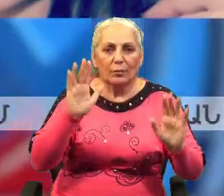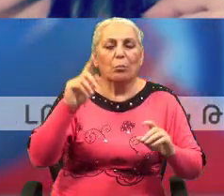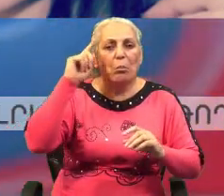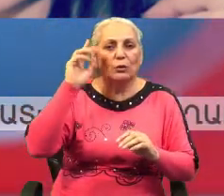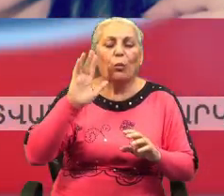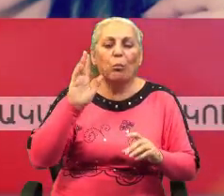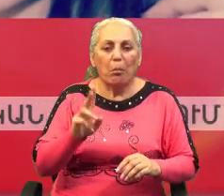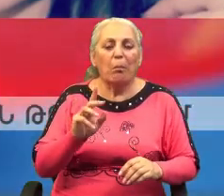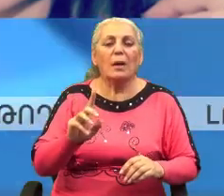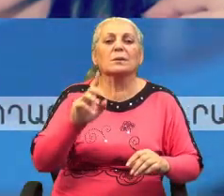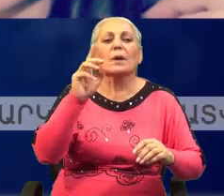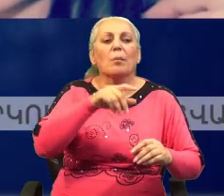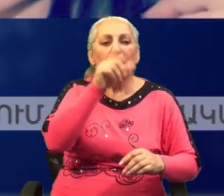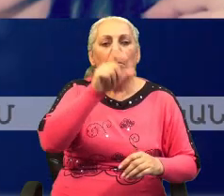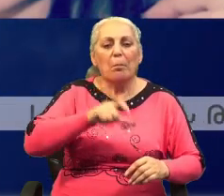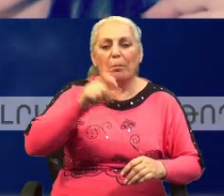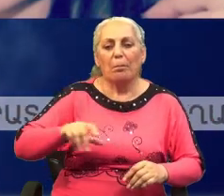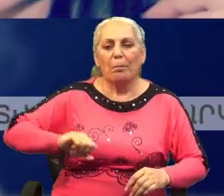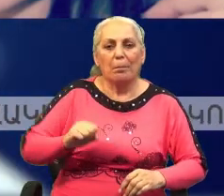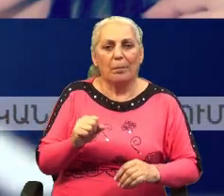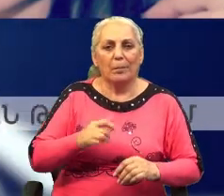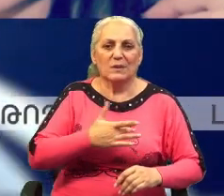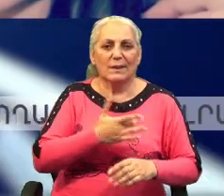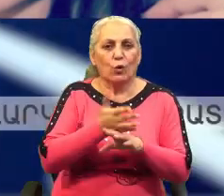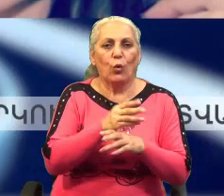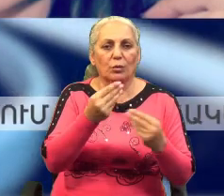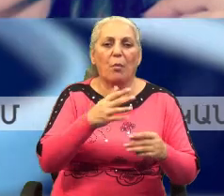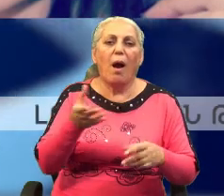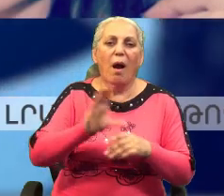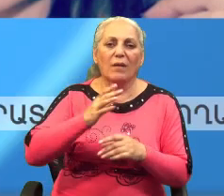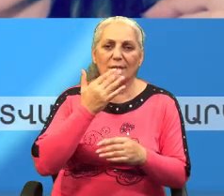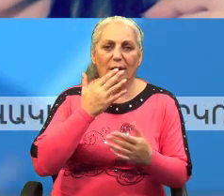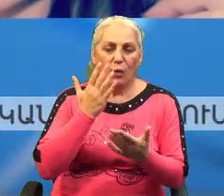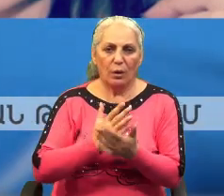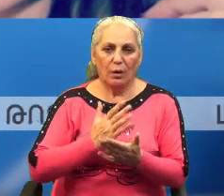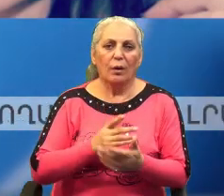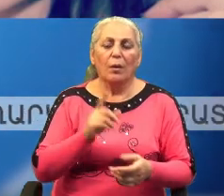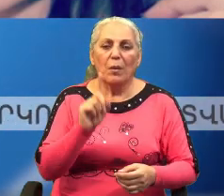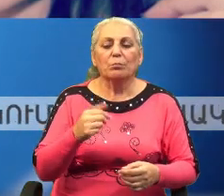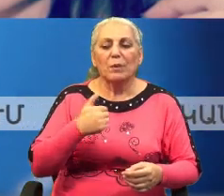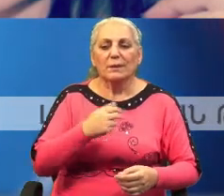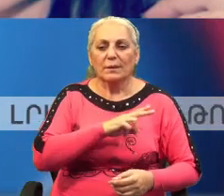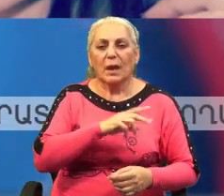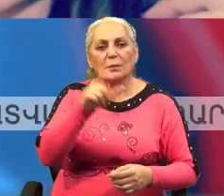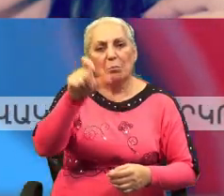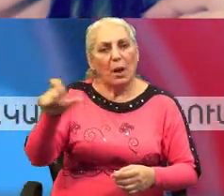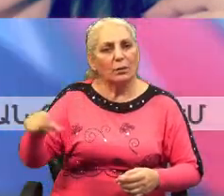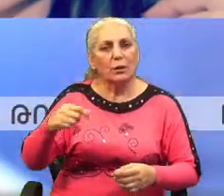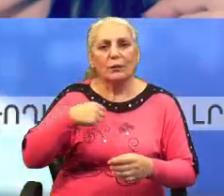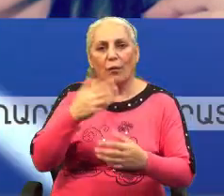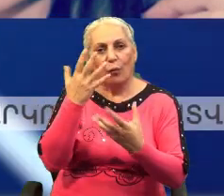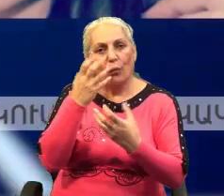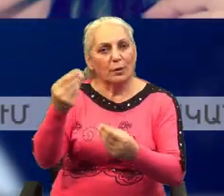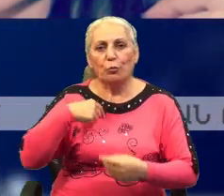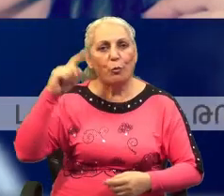մարդկան սրտերը կոտրել նավերի ցավոտ է։ Մենք տխրում ենք զգեստների չմաքրվող հետքերի համար, բայց մեր սիրած մարդկանց նեղացնելիս չենք մտածում,